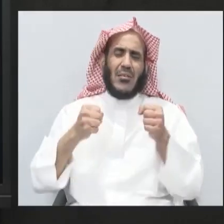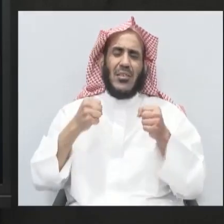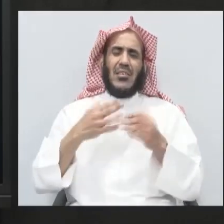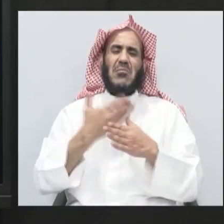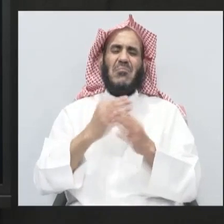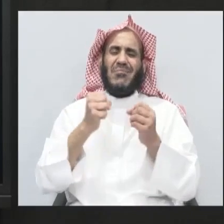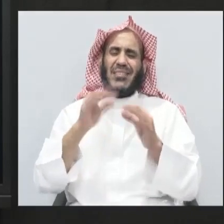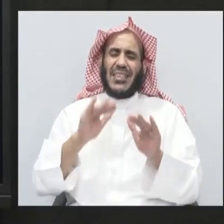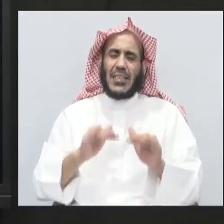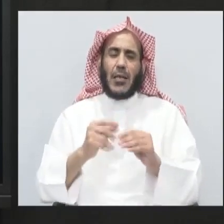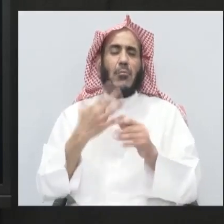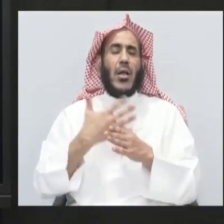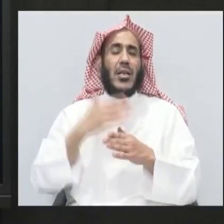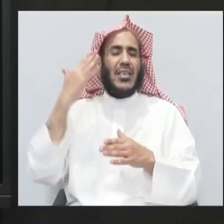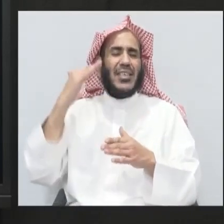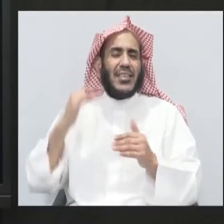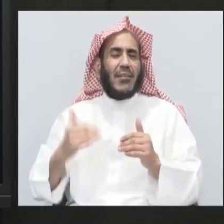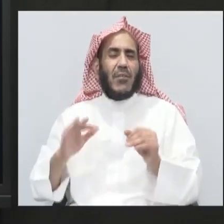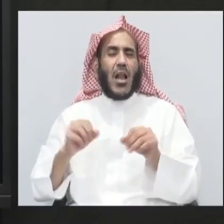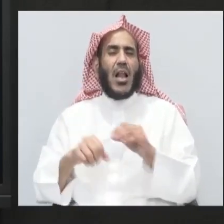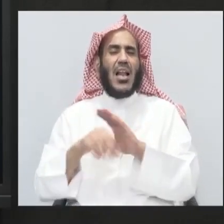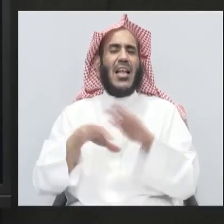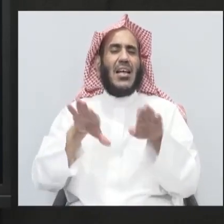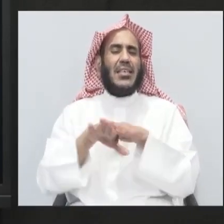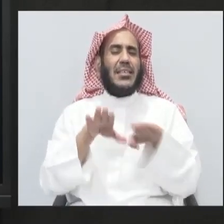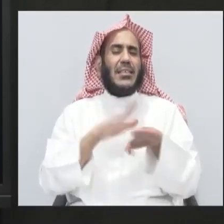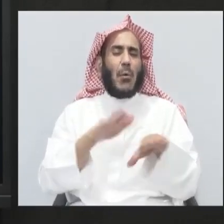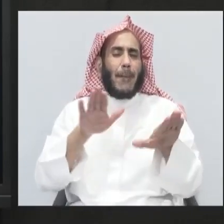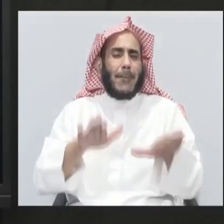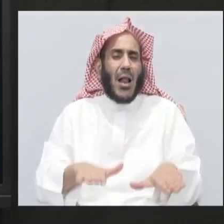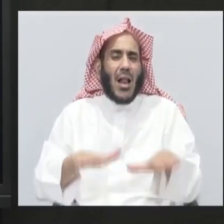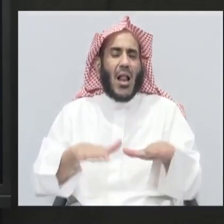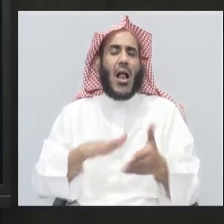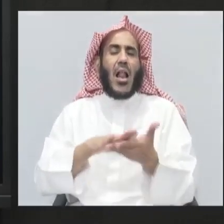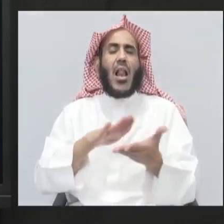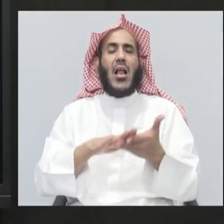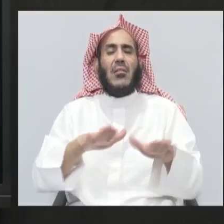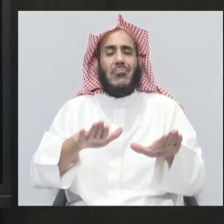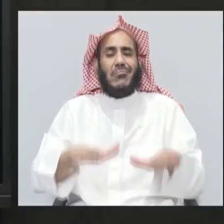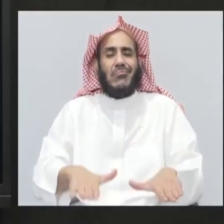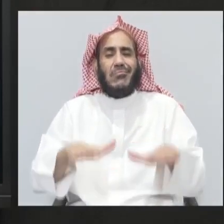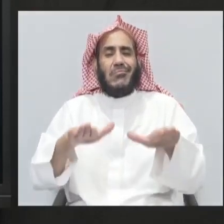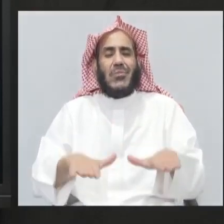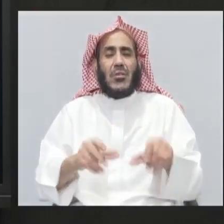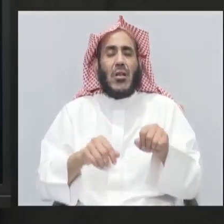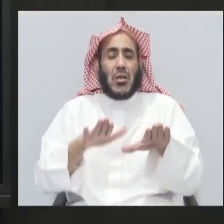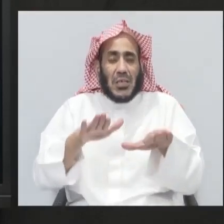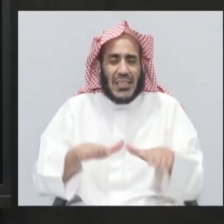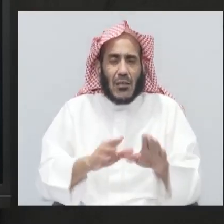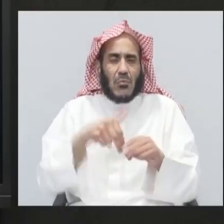ذلك ان الطفله ارتكت بقدميها على ماذا على الارض يعني كانها كانت تريد ان تسقط